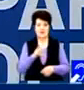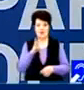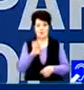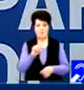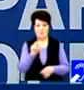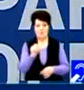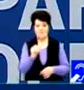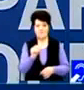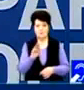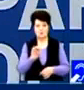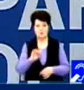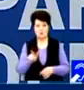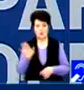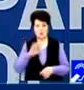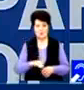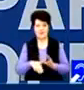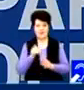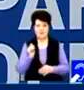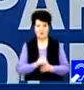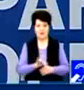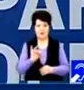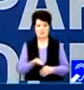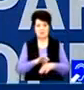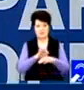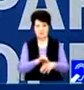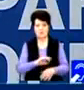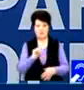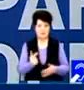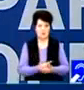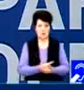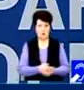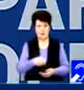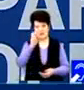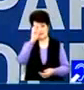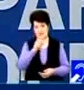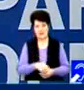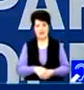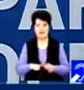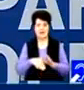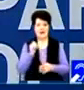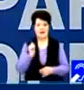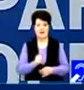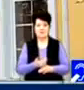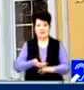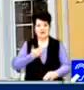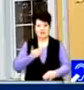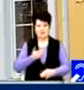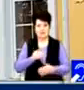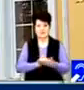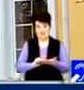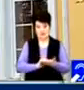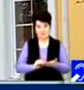mofturi după electorală și să Du din nou țara în alegeri anticipate